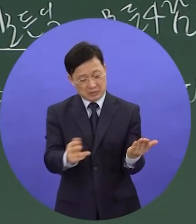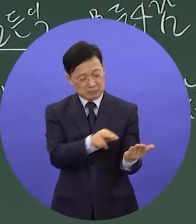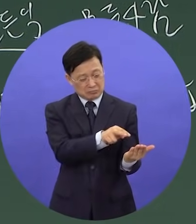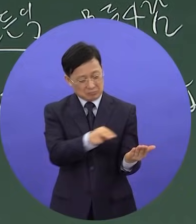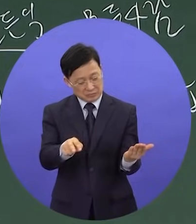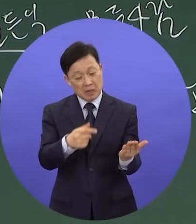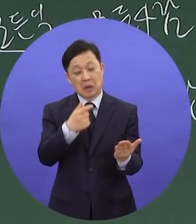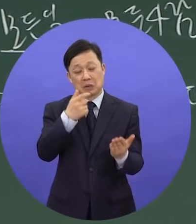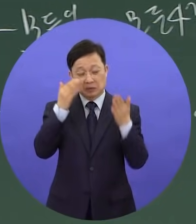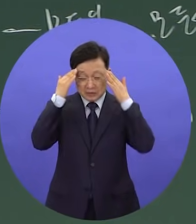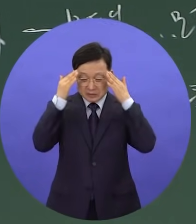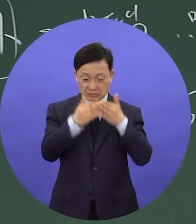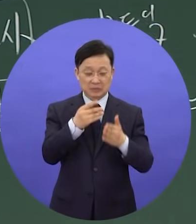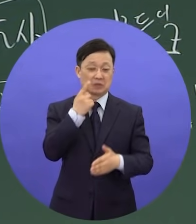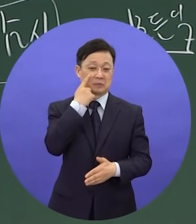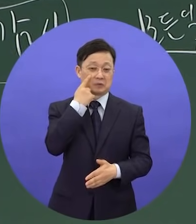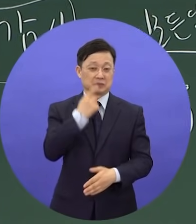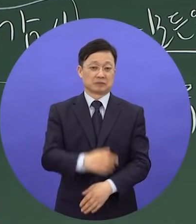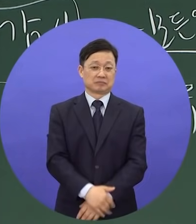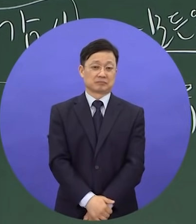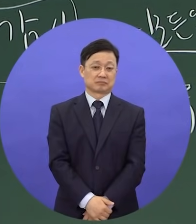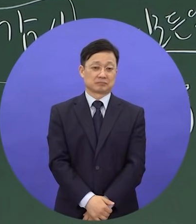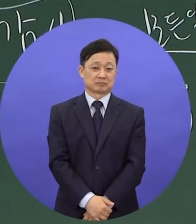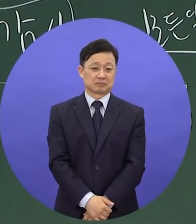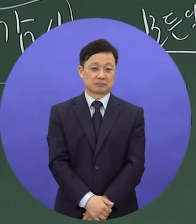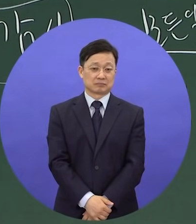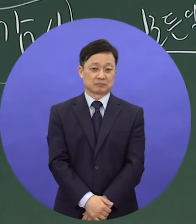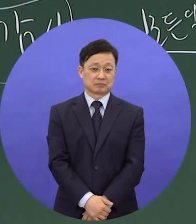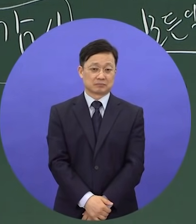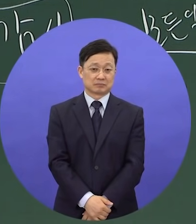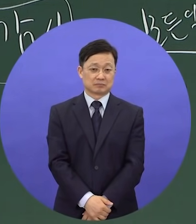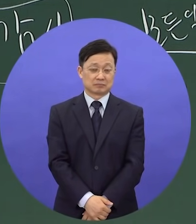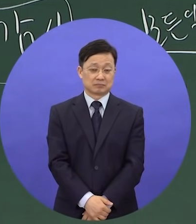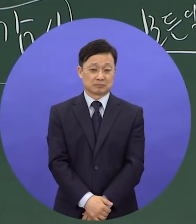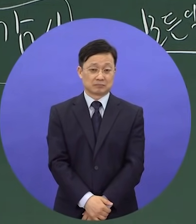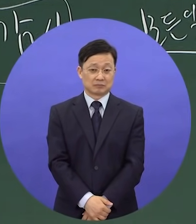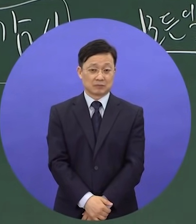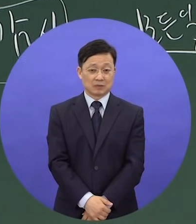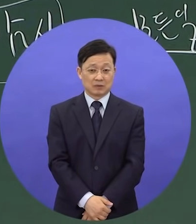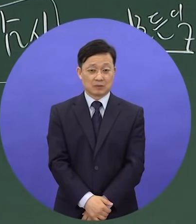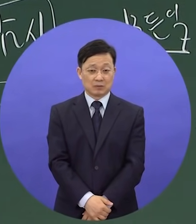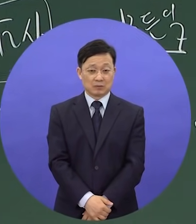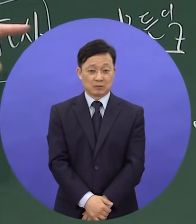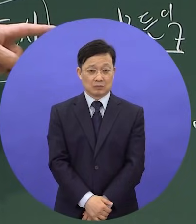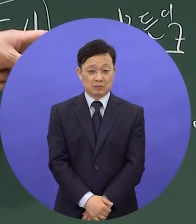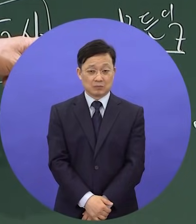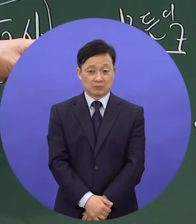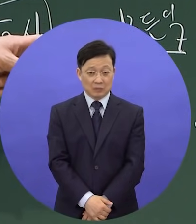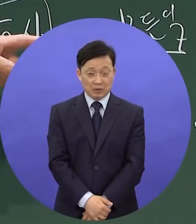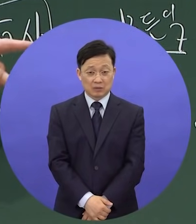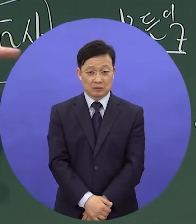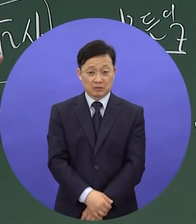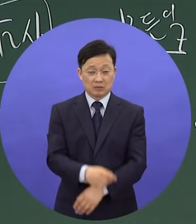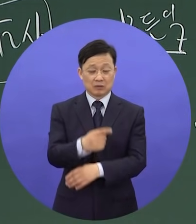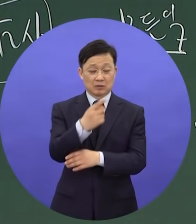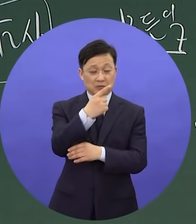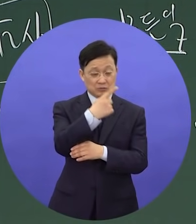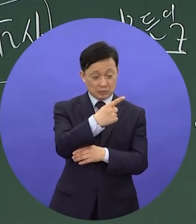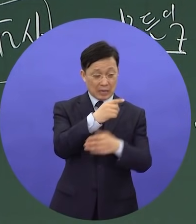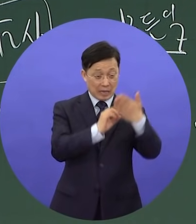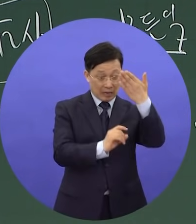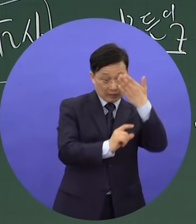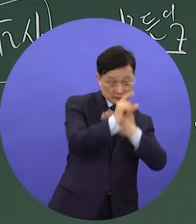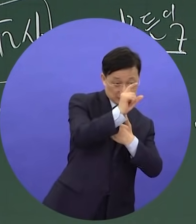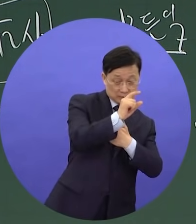answer, the word. 두 가지만 했을 뿐인데 이게 살아나요. That you just do two things, but you 24가. are alive.